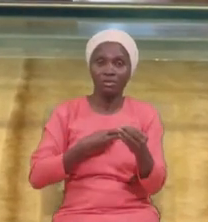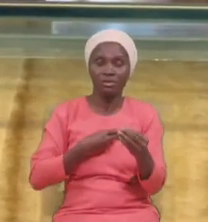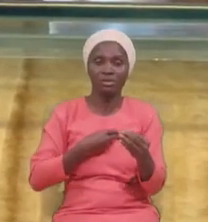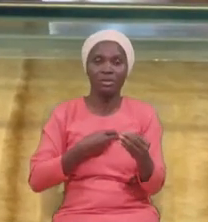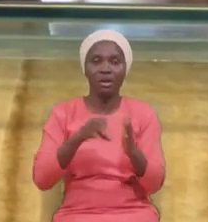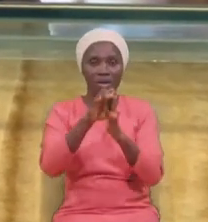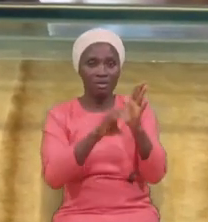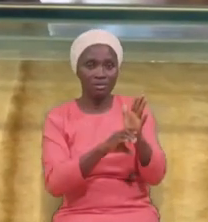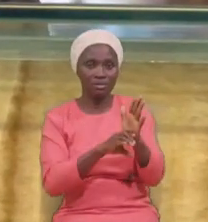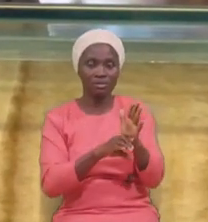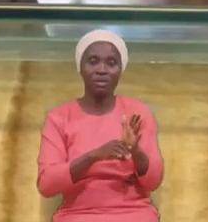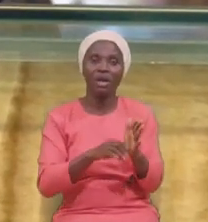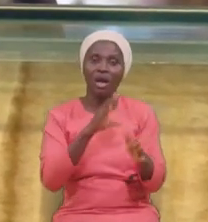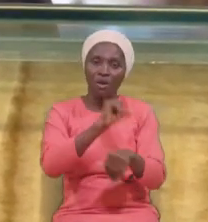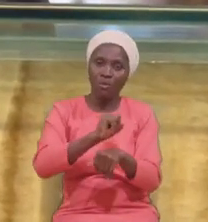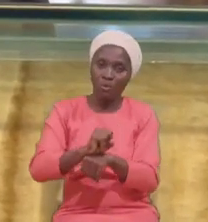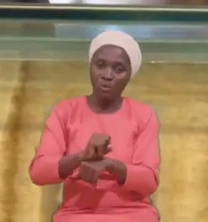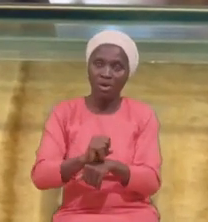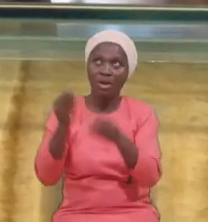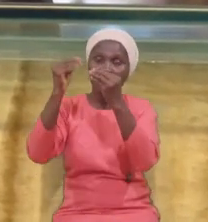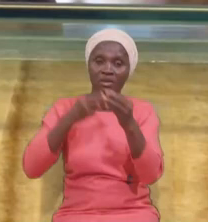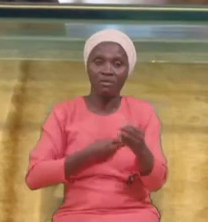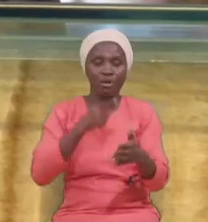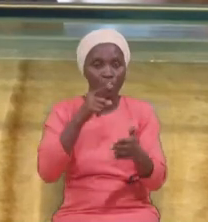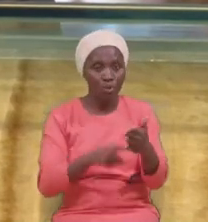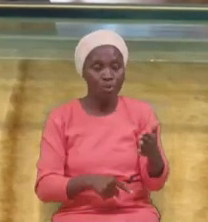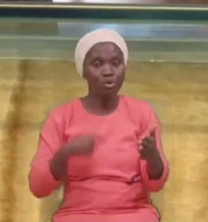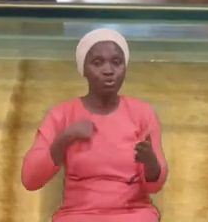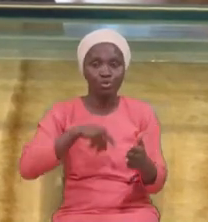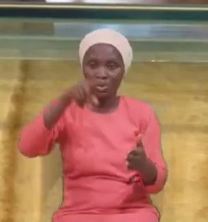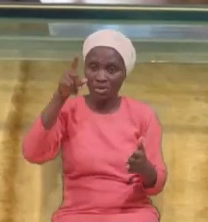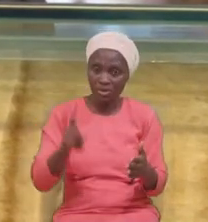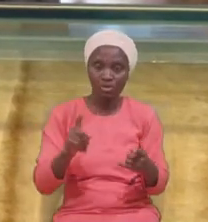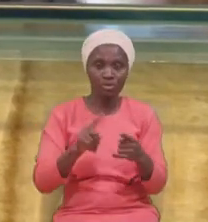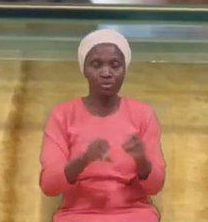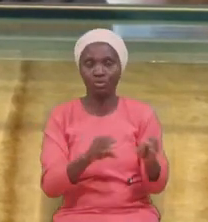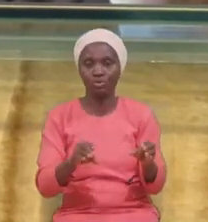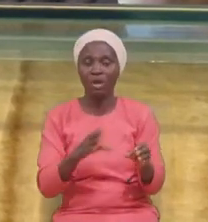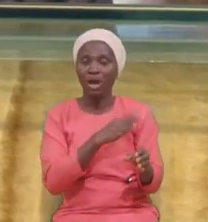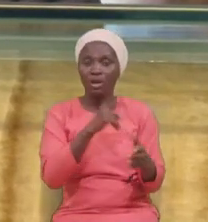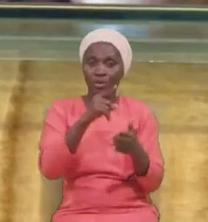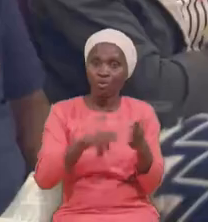se taisent. Il nous a donné sa commission, il nous a donné son commandement, il nous a dit ce que nous devons faire.